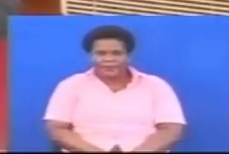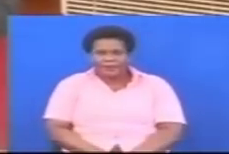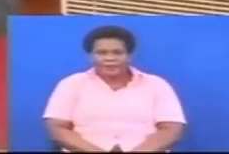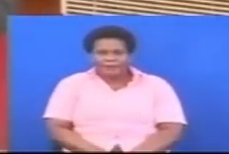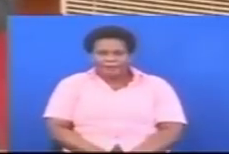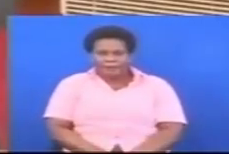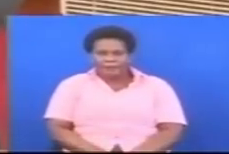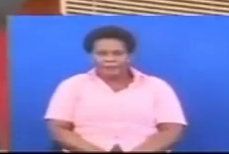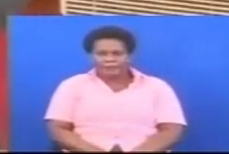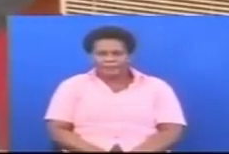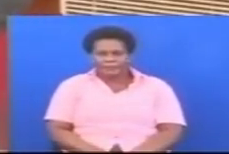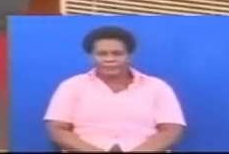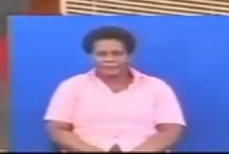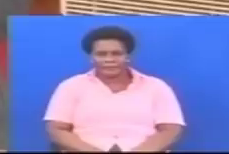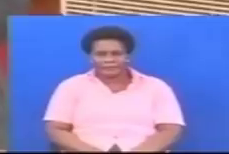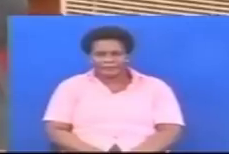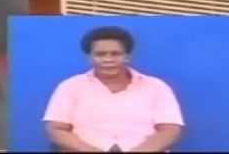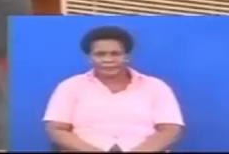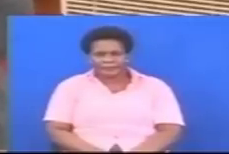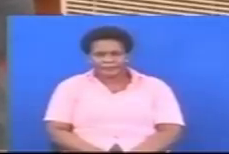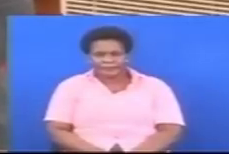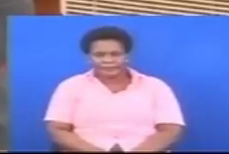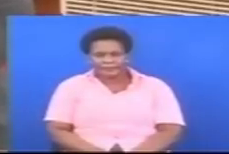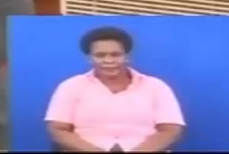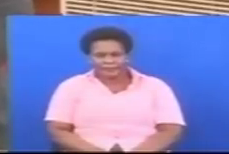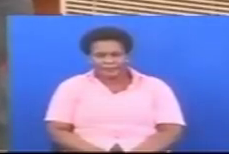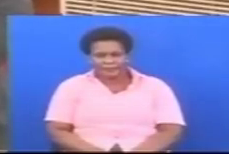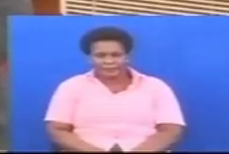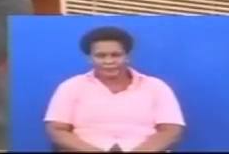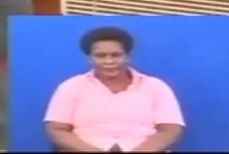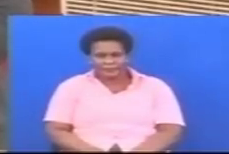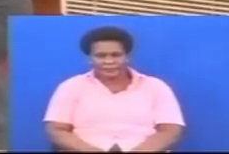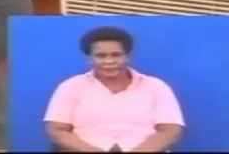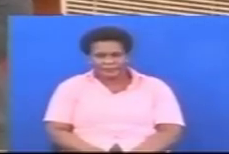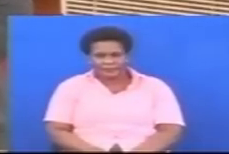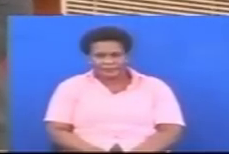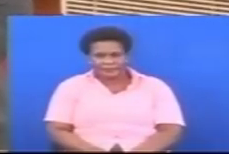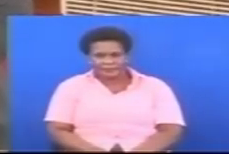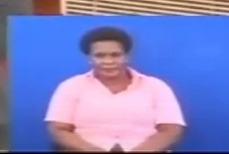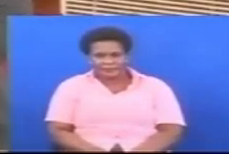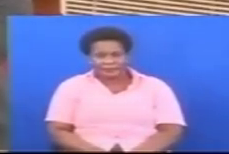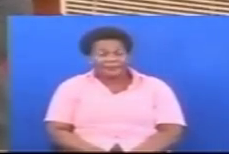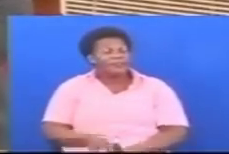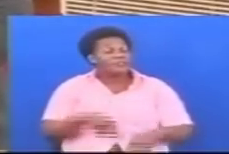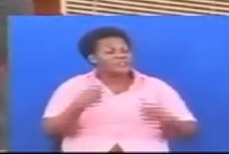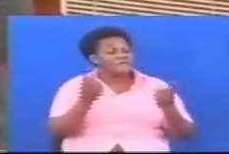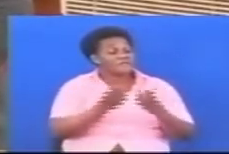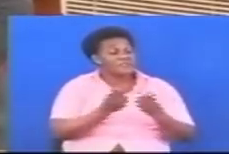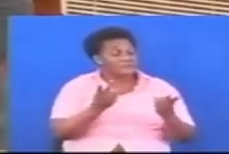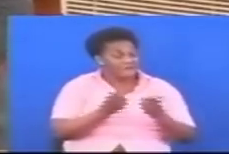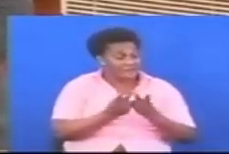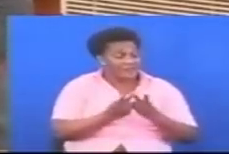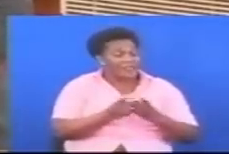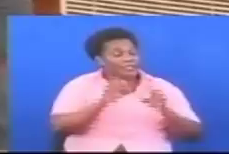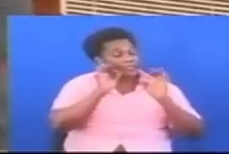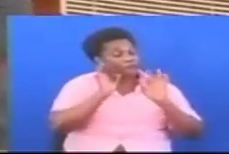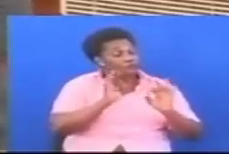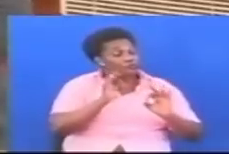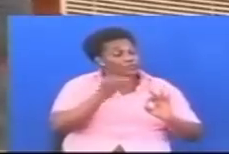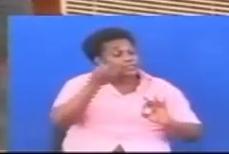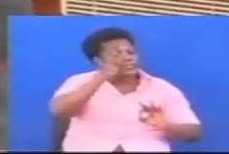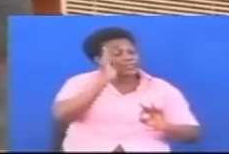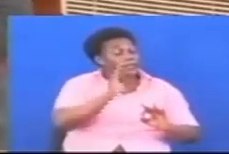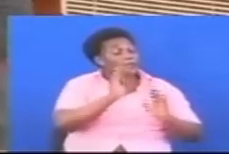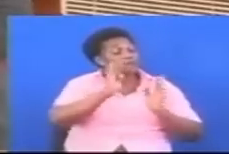kufanyia kazi, pia hapa serikali kuacha undumila kuwili na kuifanyia kazi sera ya PPP